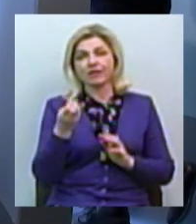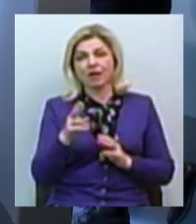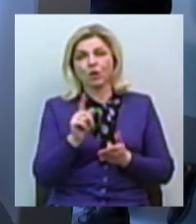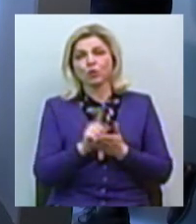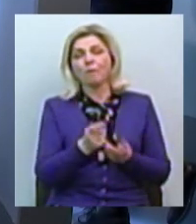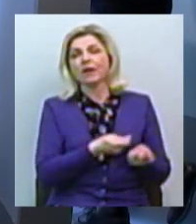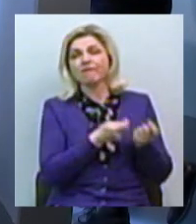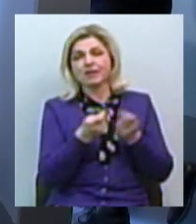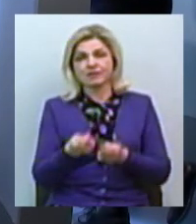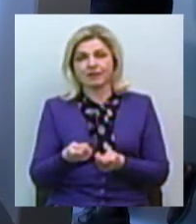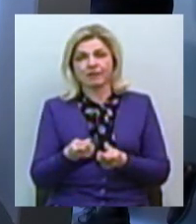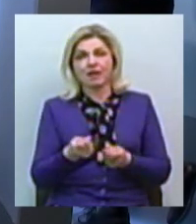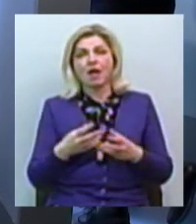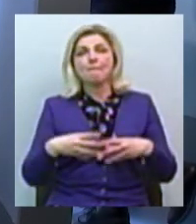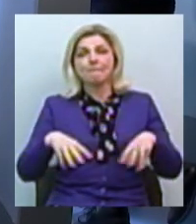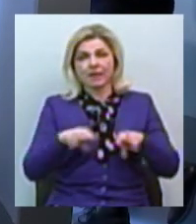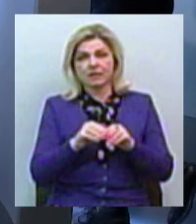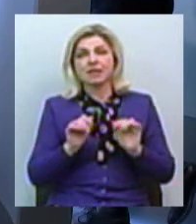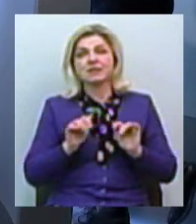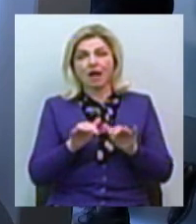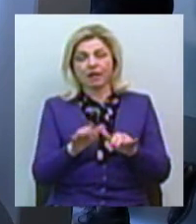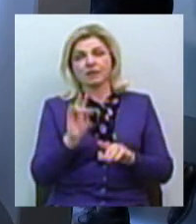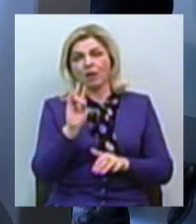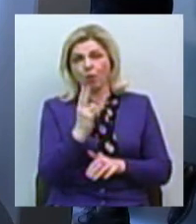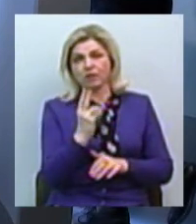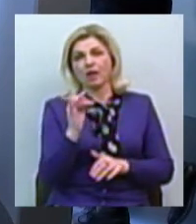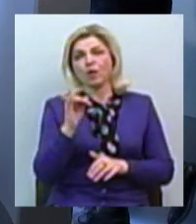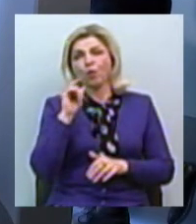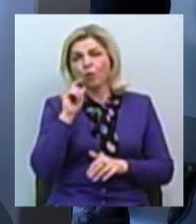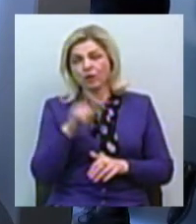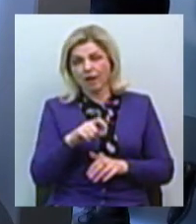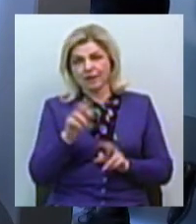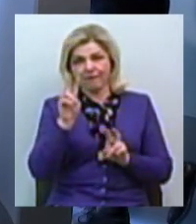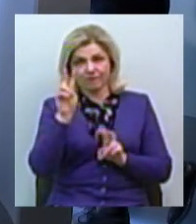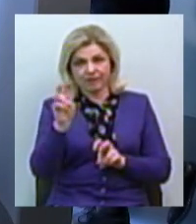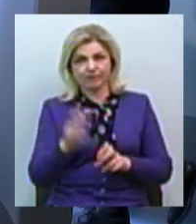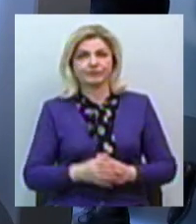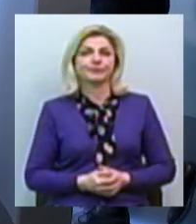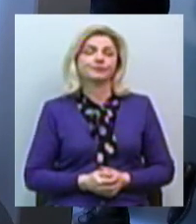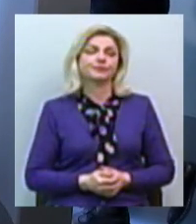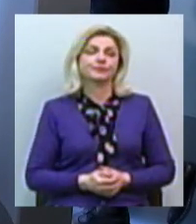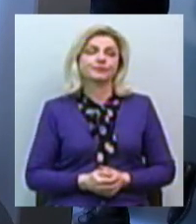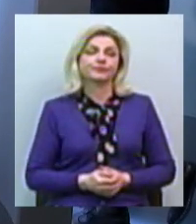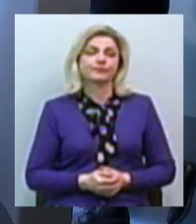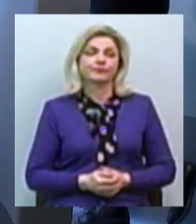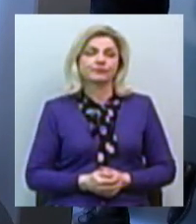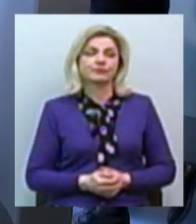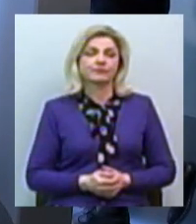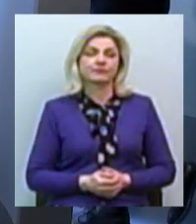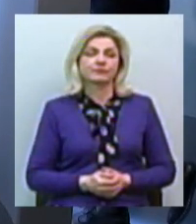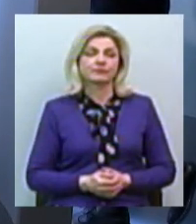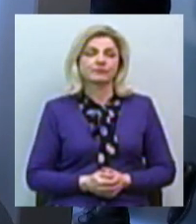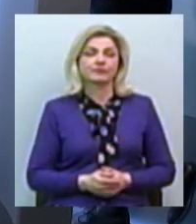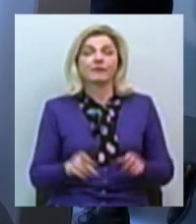провести спільний захід Миколаїв і Ukrainian Polio Startup Bridge. Ось, тому це